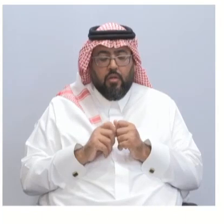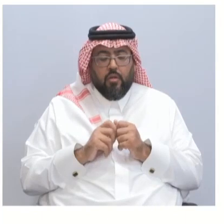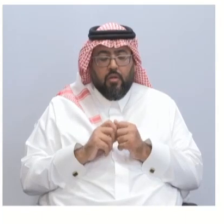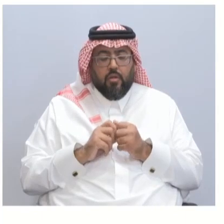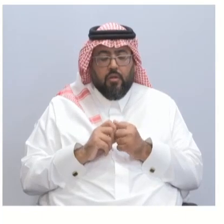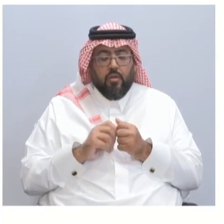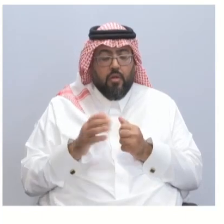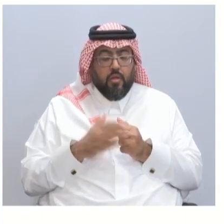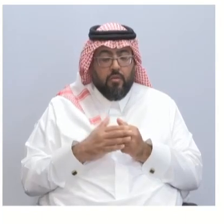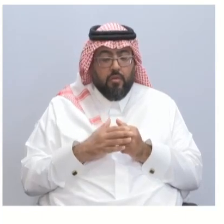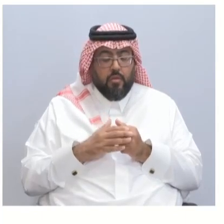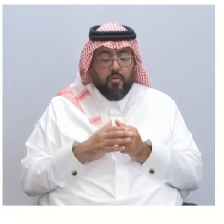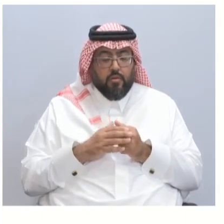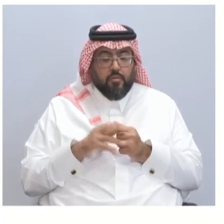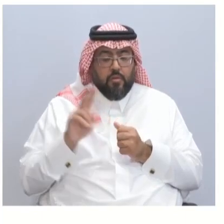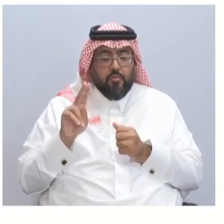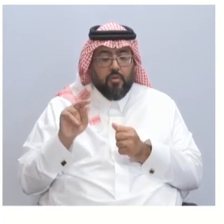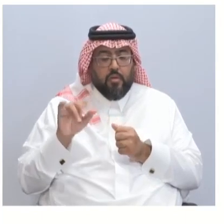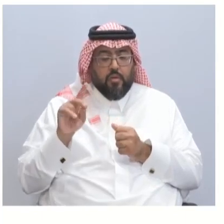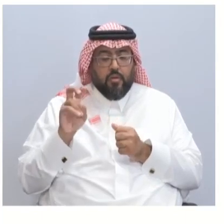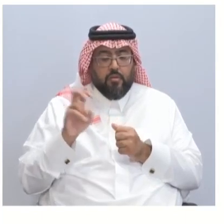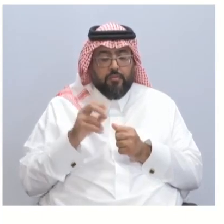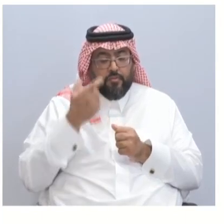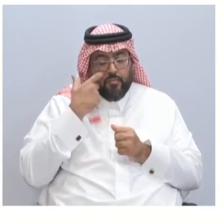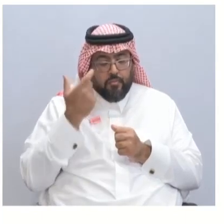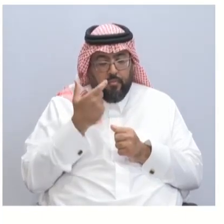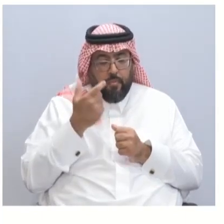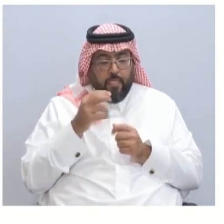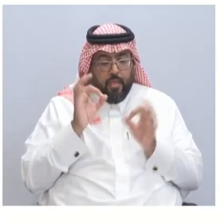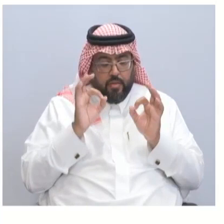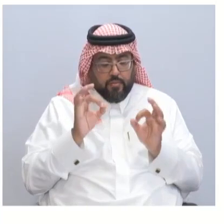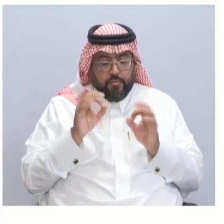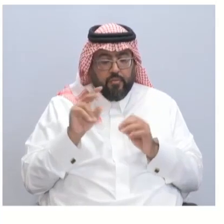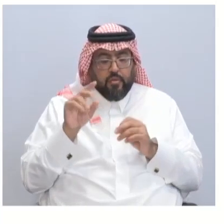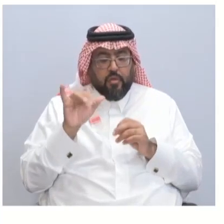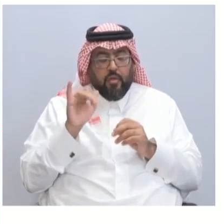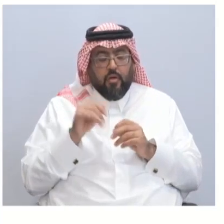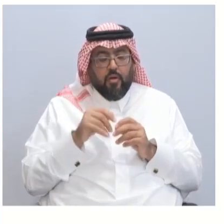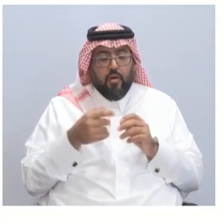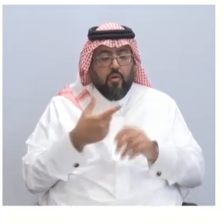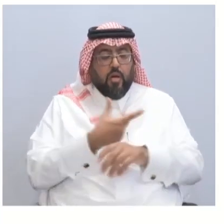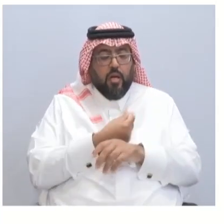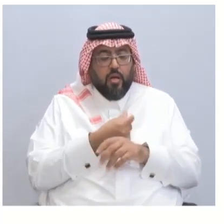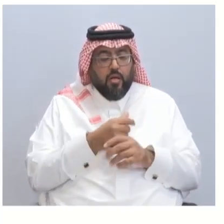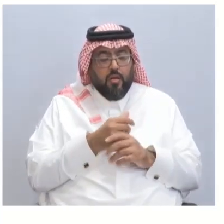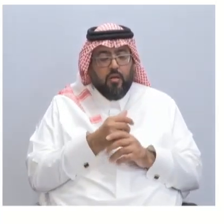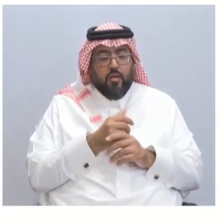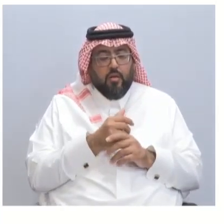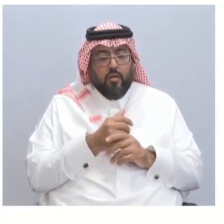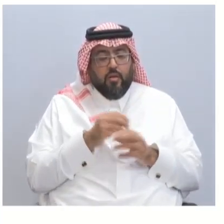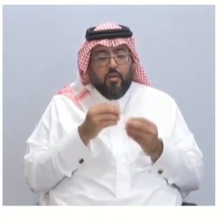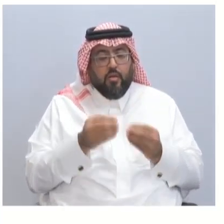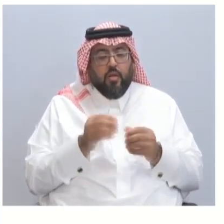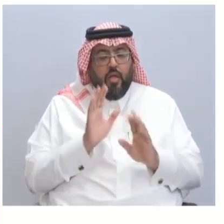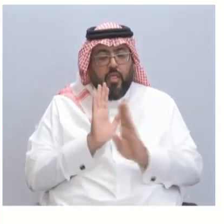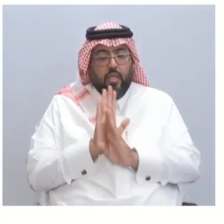تقديم الخدمات البيطريه العنايه بالحجر الصحي واللقاحات تقديم